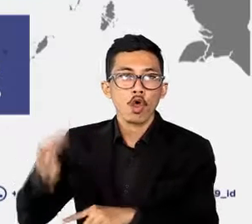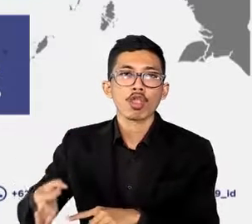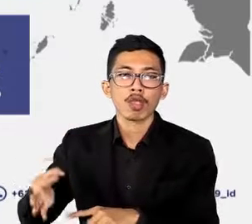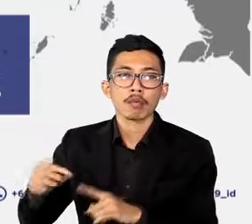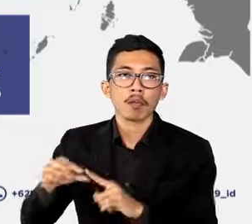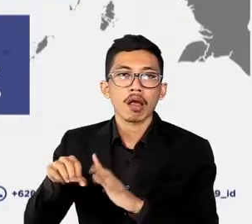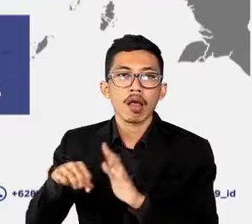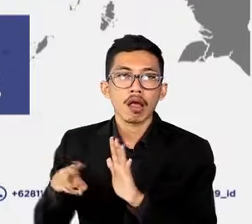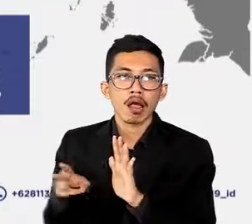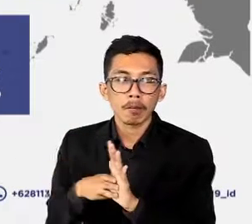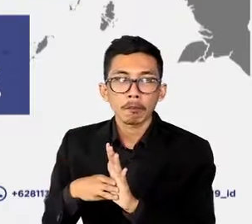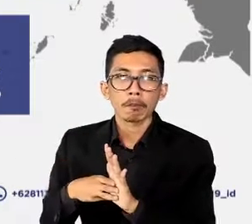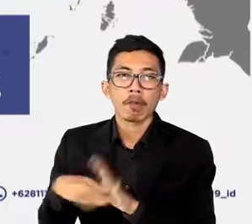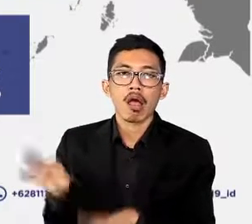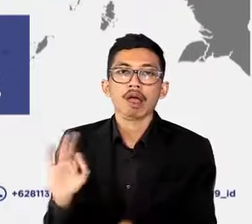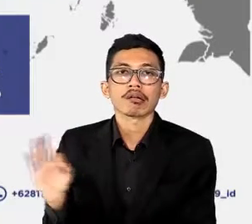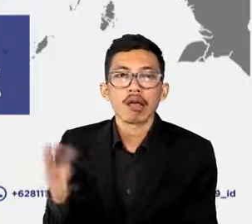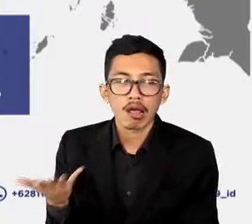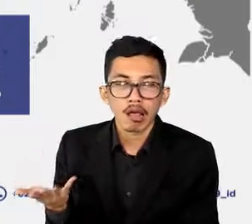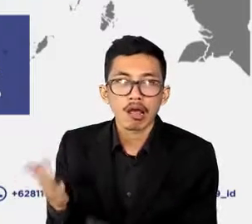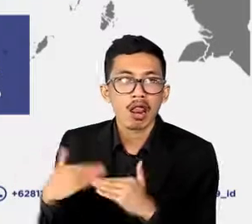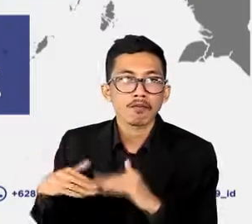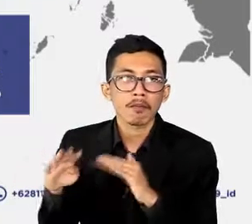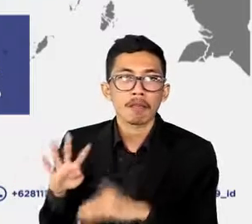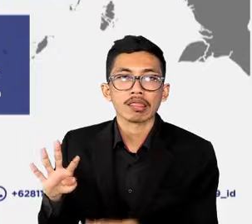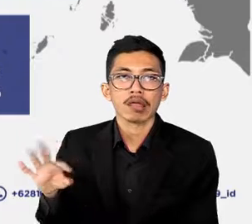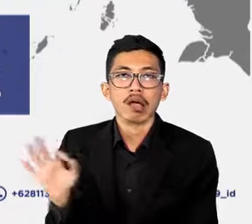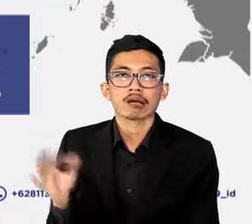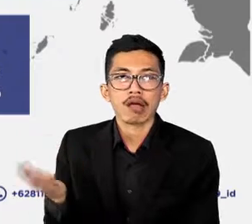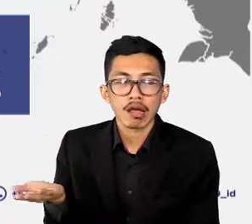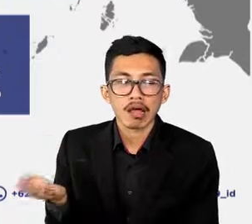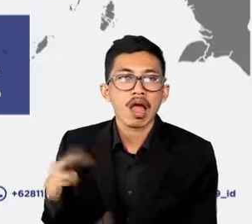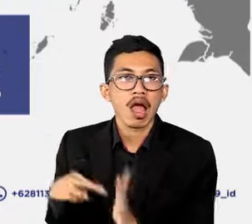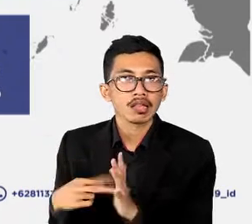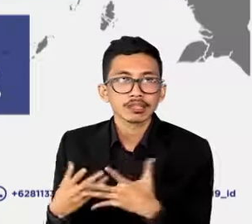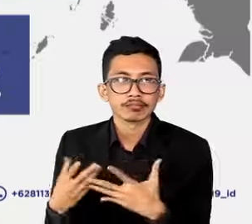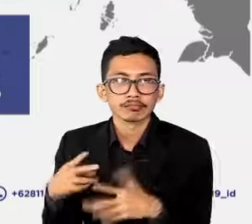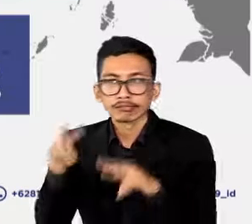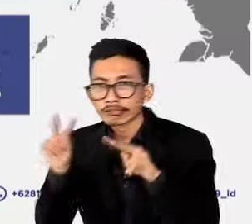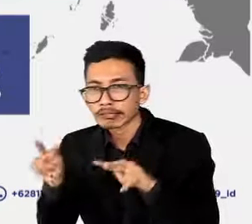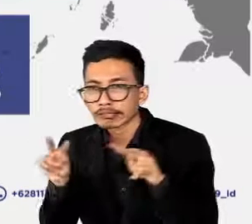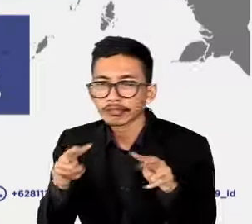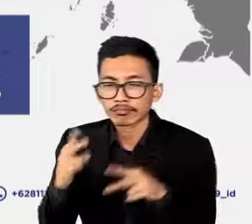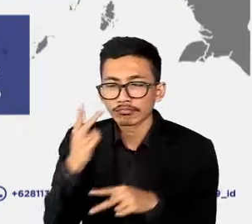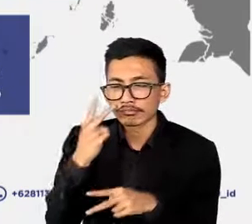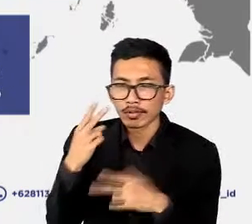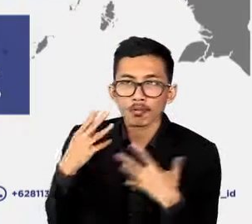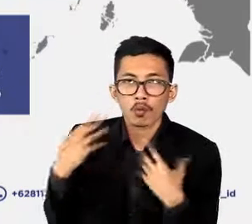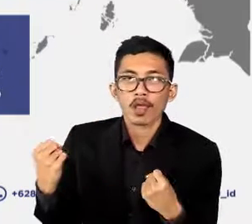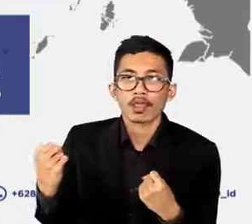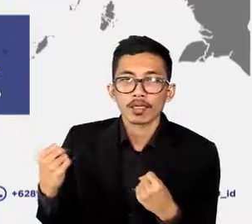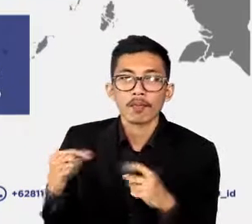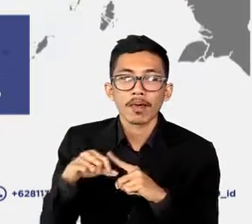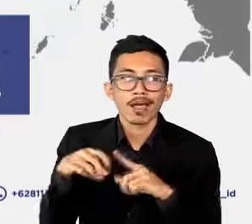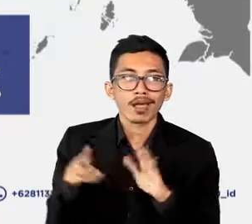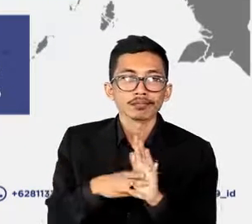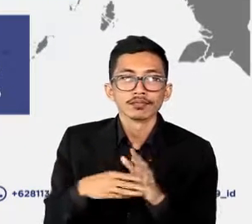melaksanakan ppkm level 4 ini artinya perlu penguatan ekstra Pada pelaksanaan PKM